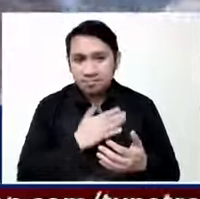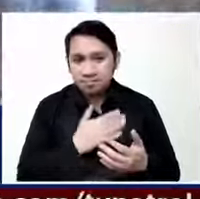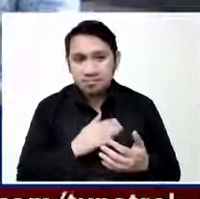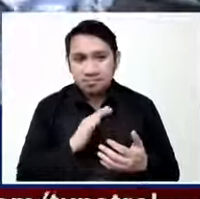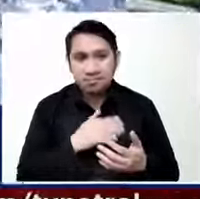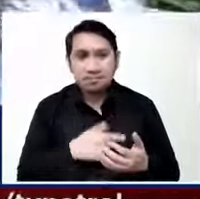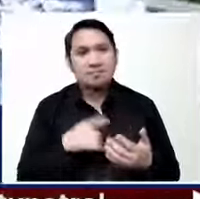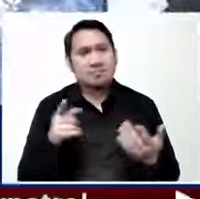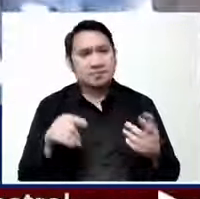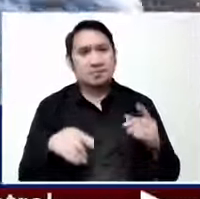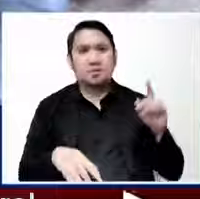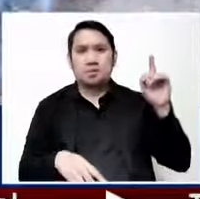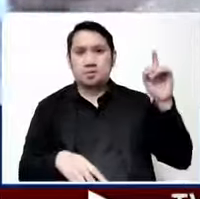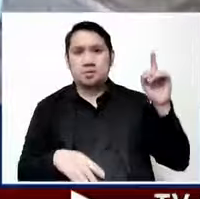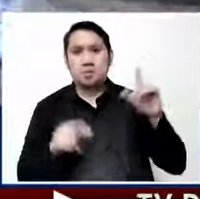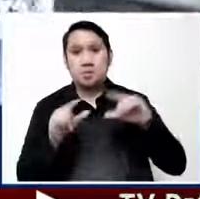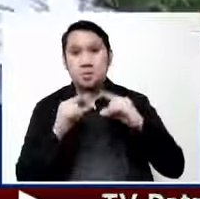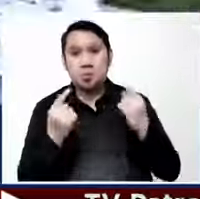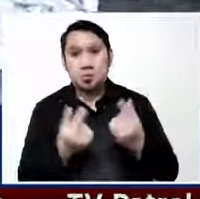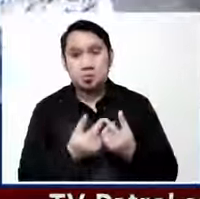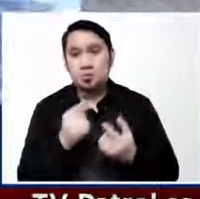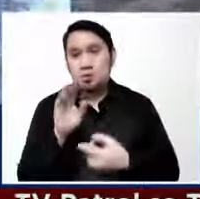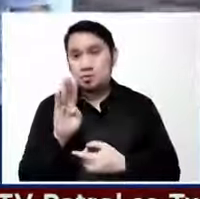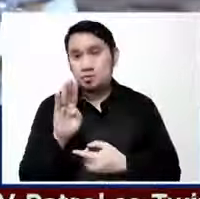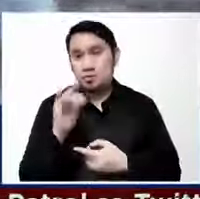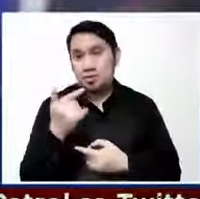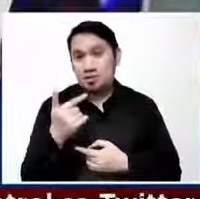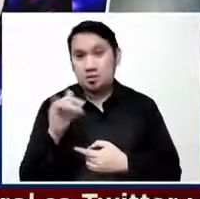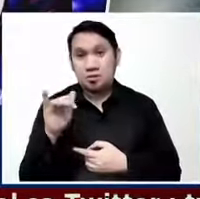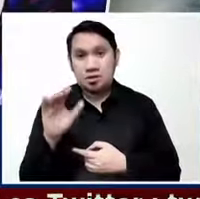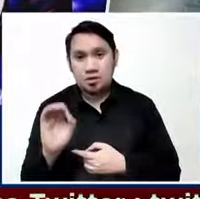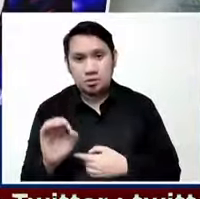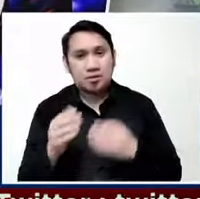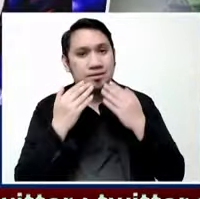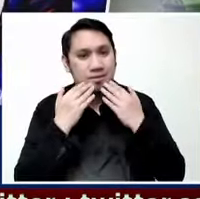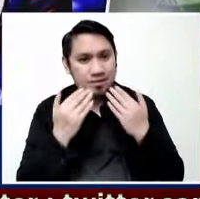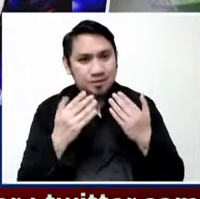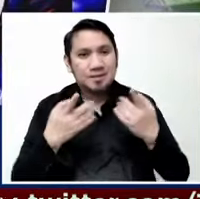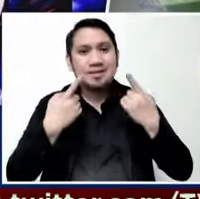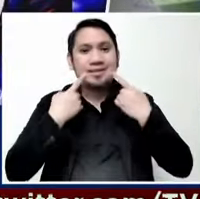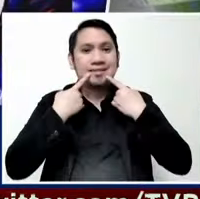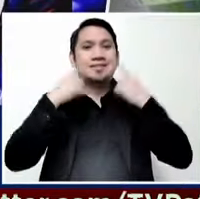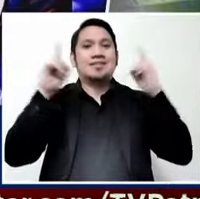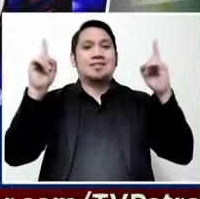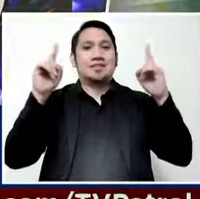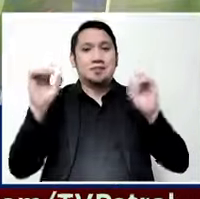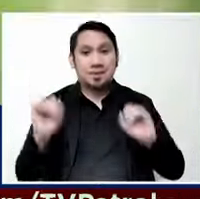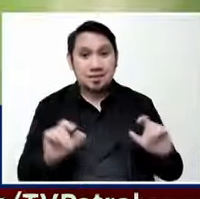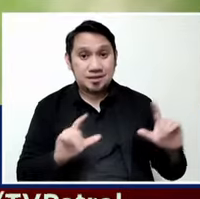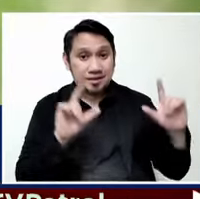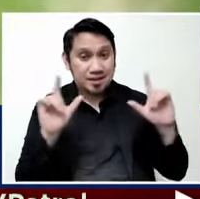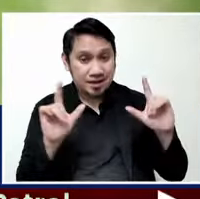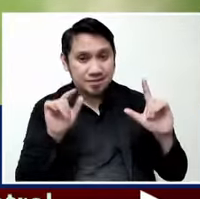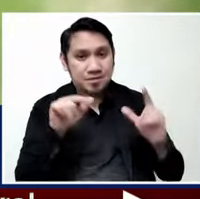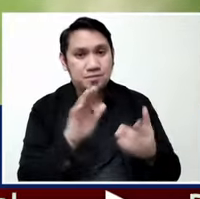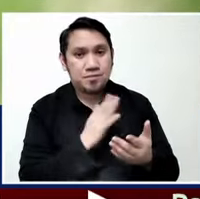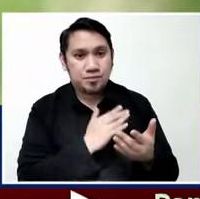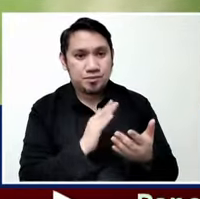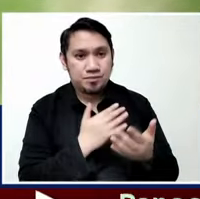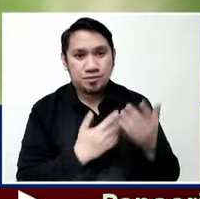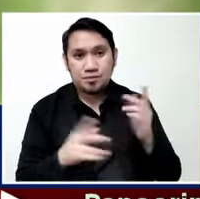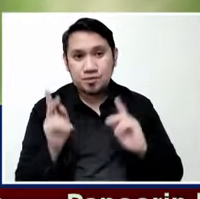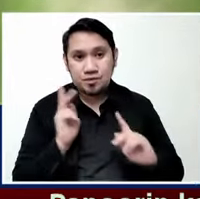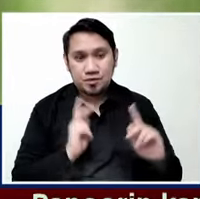Pauto pa salamat ang Pinoy pop group na BGYO matapos ang success ng kanilang kauna-unahang live album showcase na Be Us.